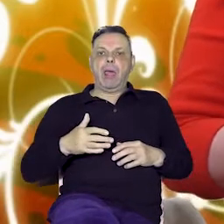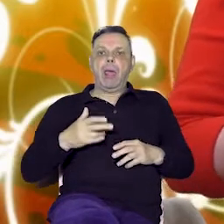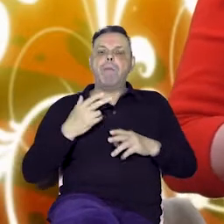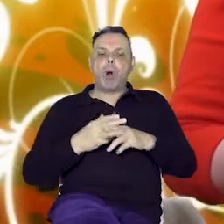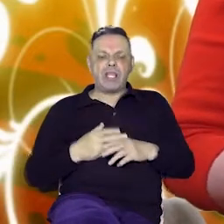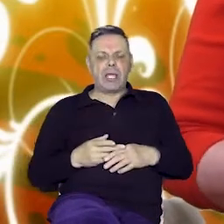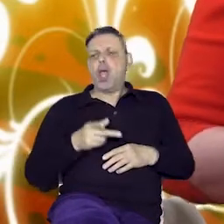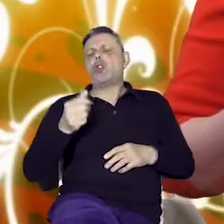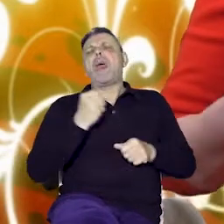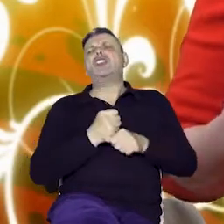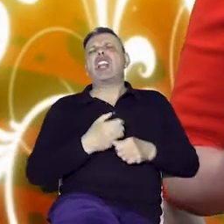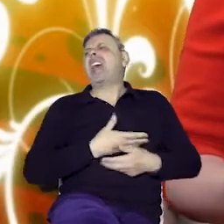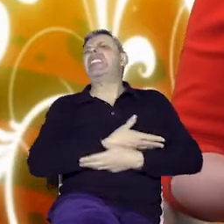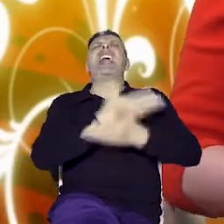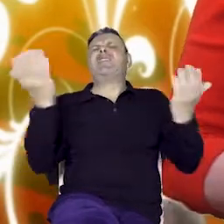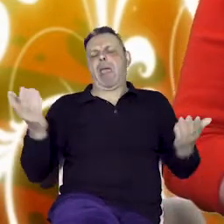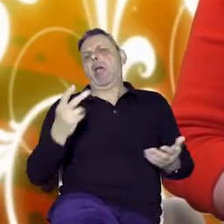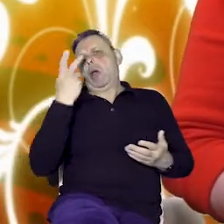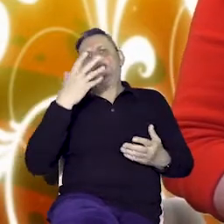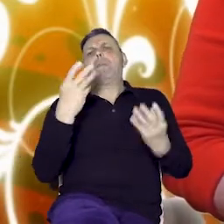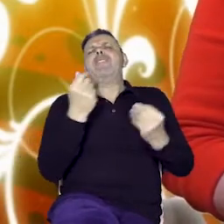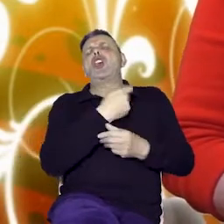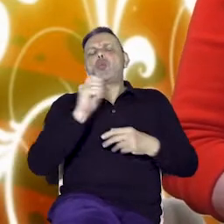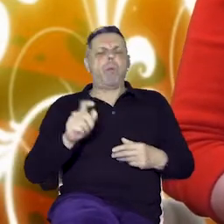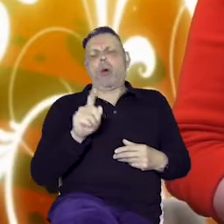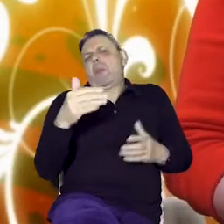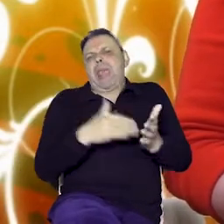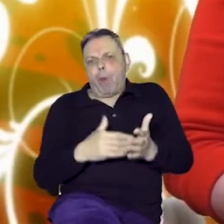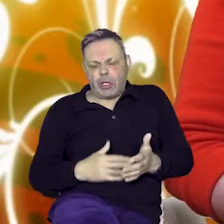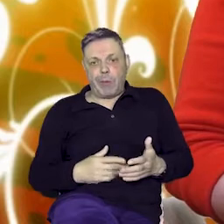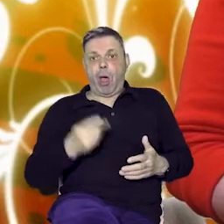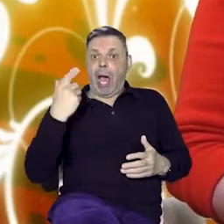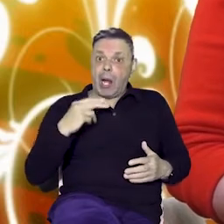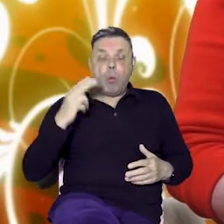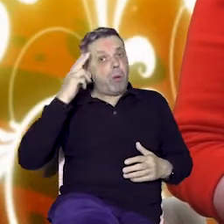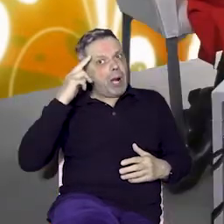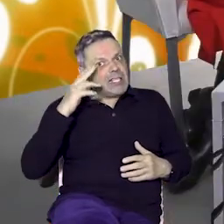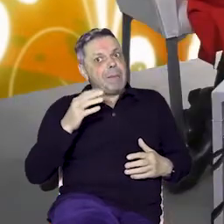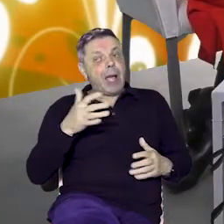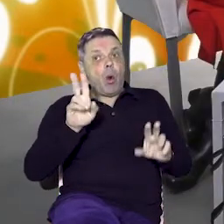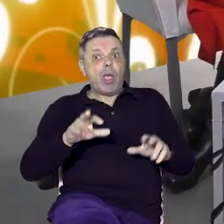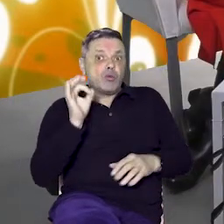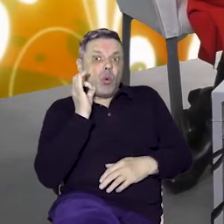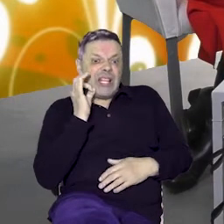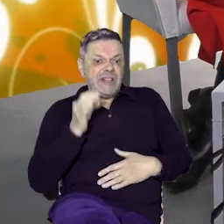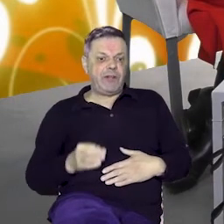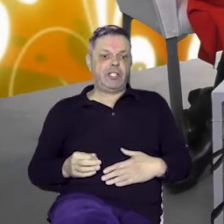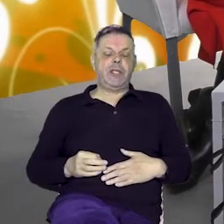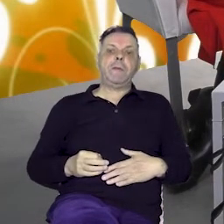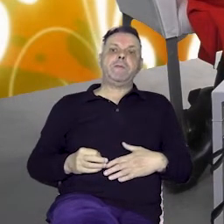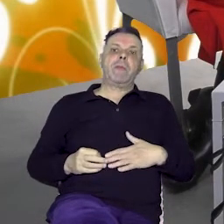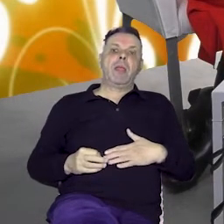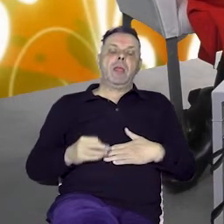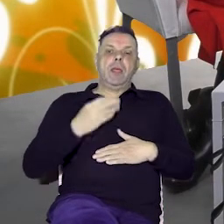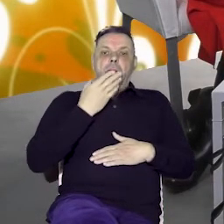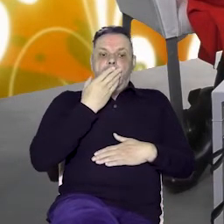populaciji. To je preskupo i to nije potrebno. Ali u populacijama koje su pod rizikom, to su adipozni, na kraju